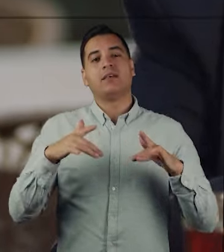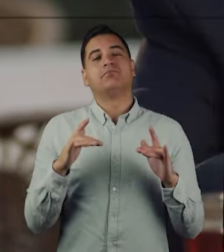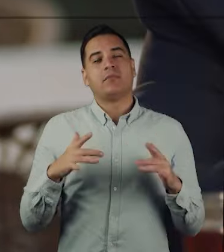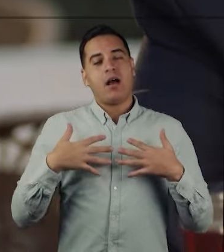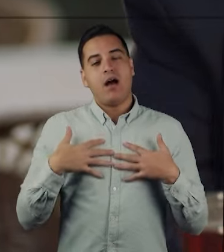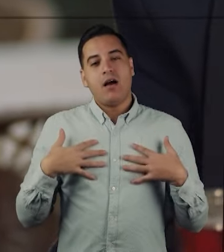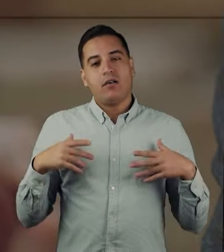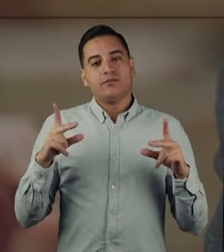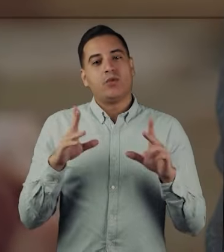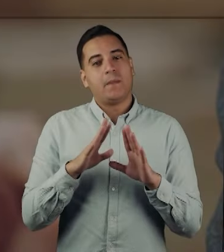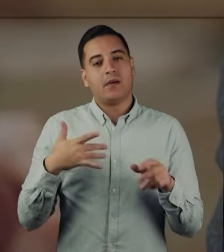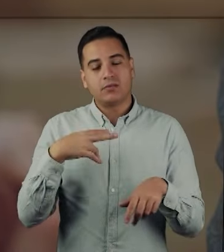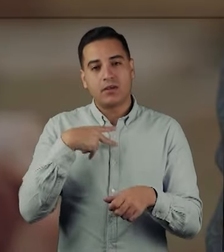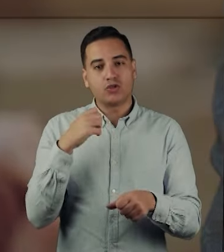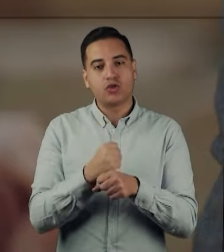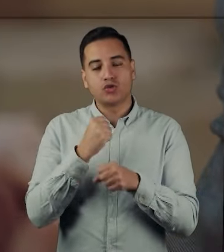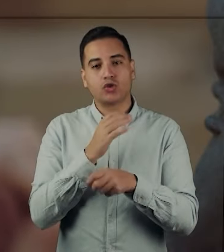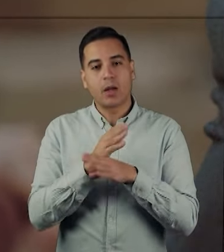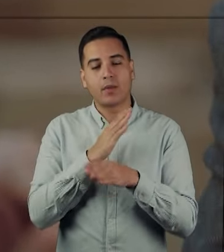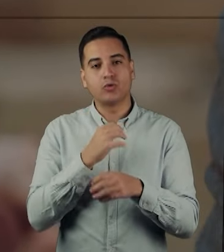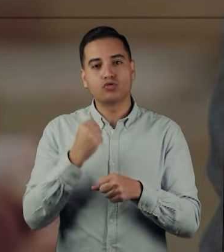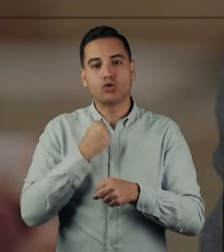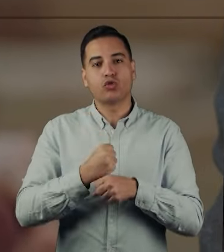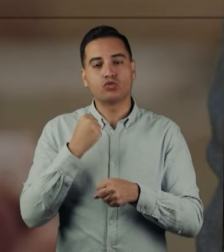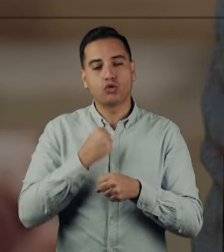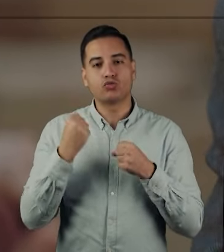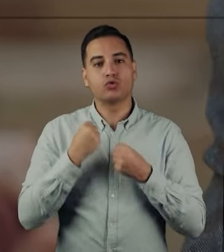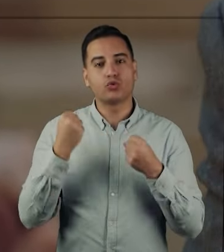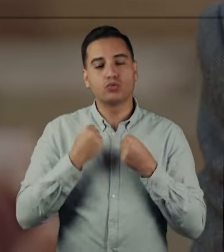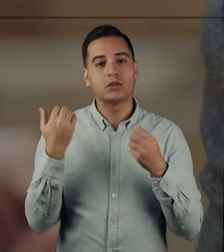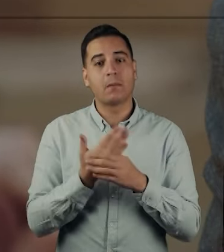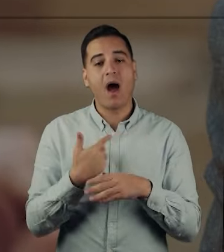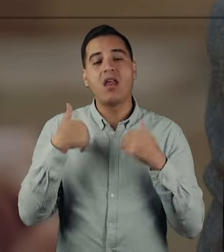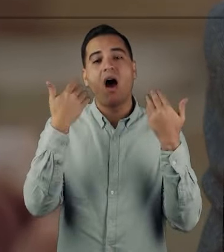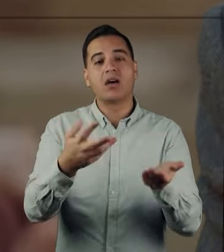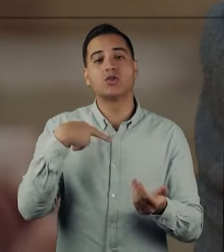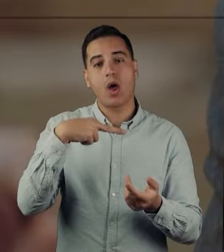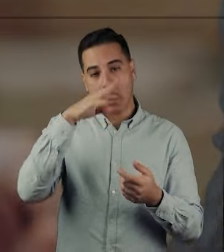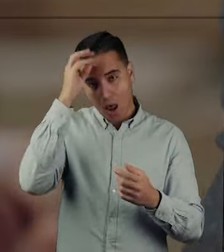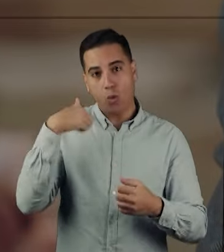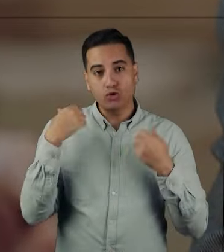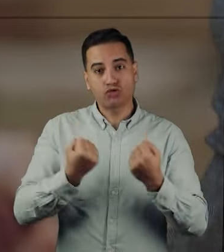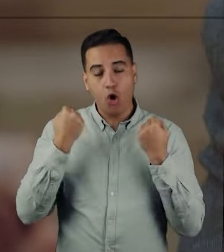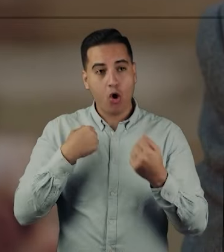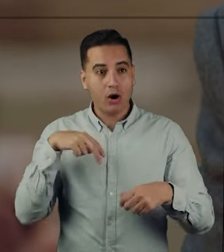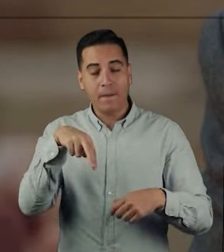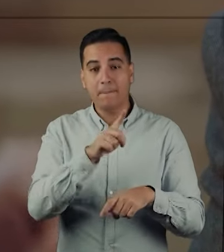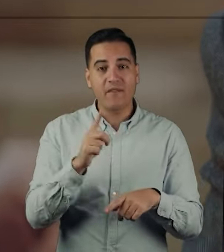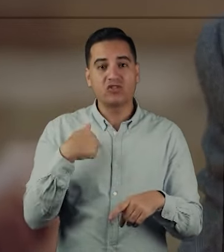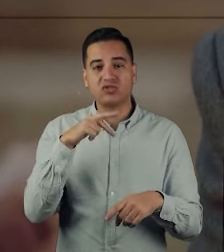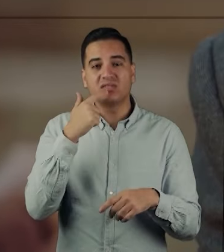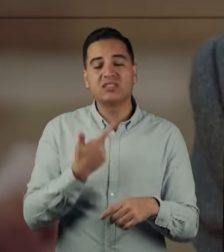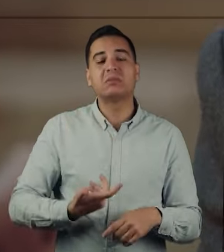بالحياه باللي فاضل من عمره. نستمتع ده ايه؟ احنا لو بطلنا شغل هنعجز اكتر ما